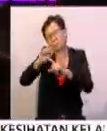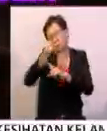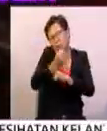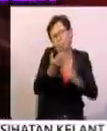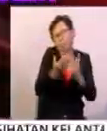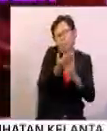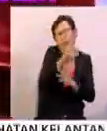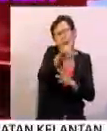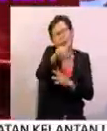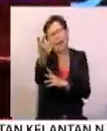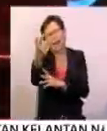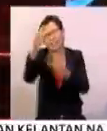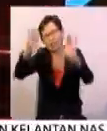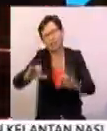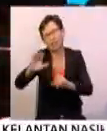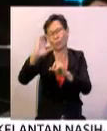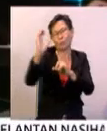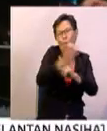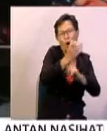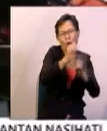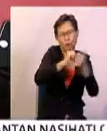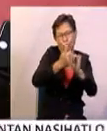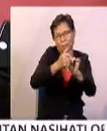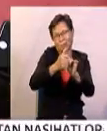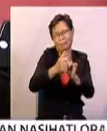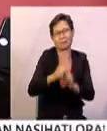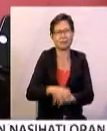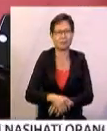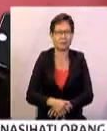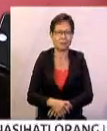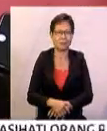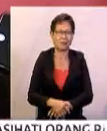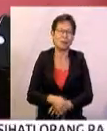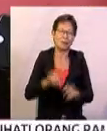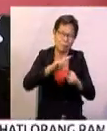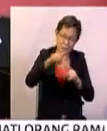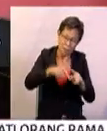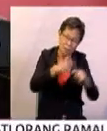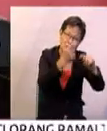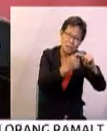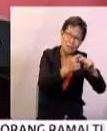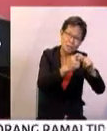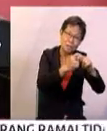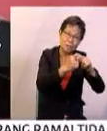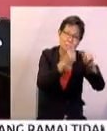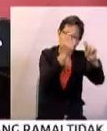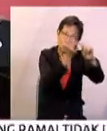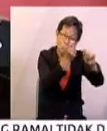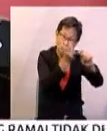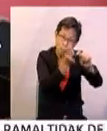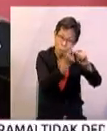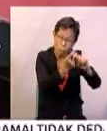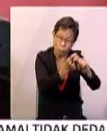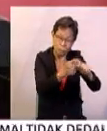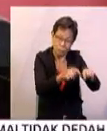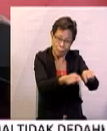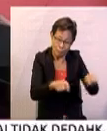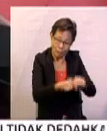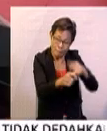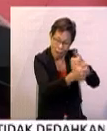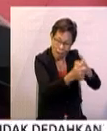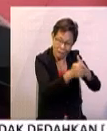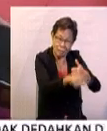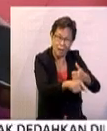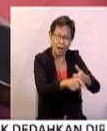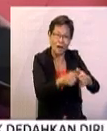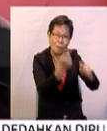melalui alternatif membudayakan bersukan. Apabila mereka dibina di kawasan-kawasan yang agak strategik, high-risk area ini, selepas